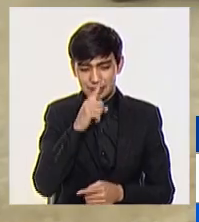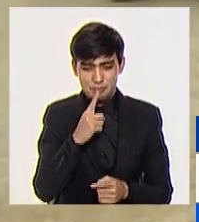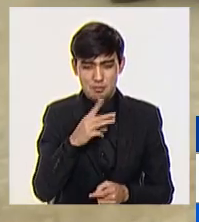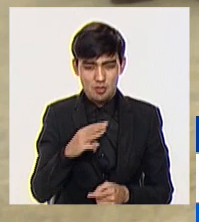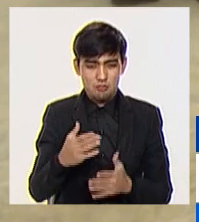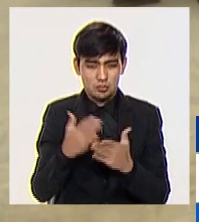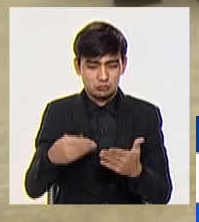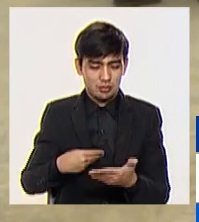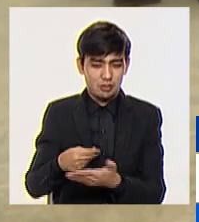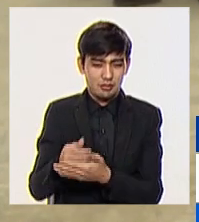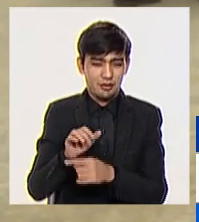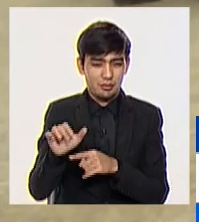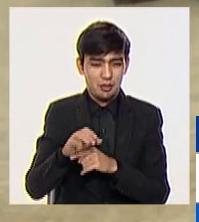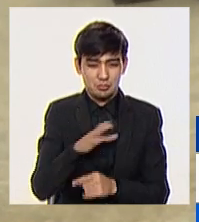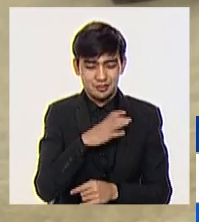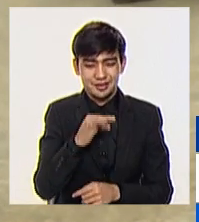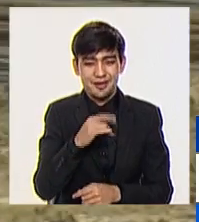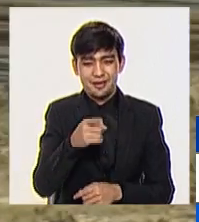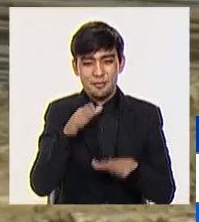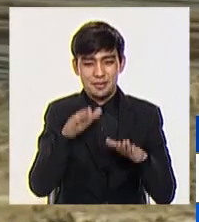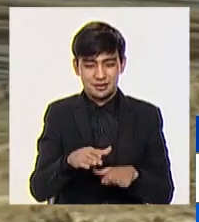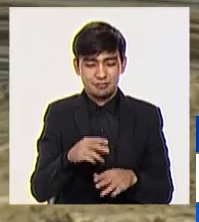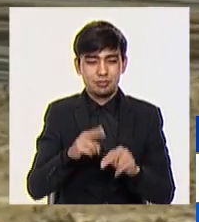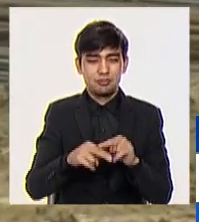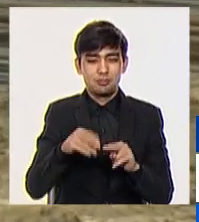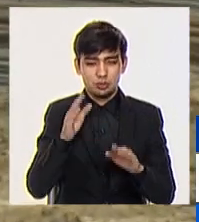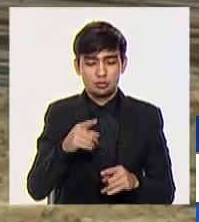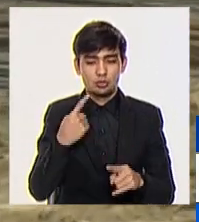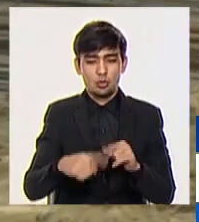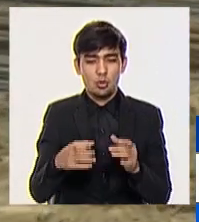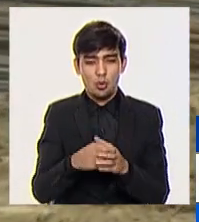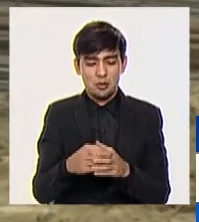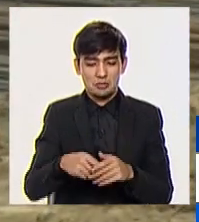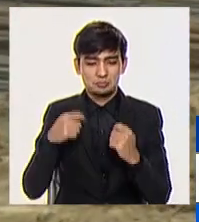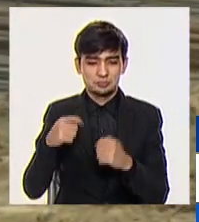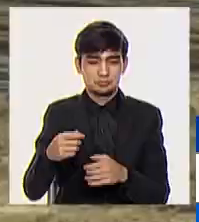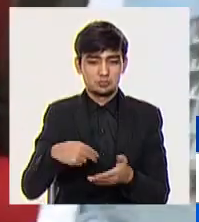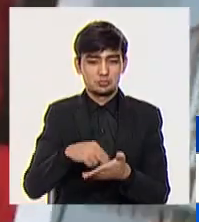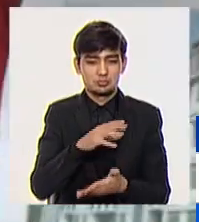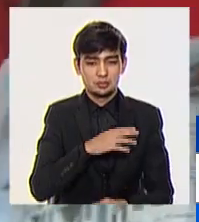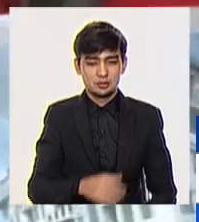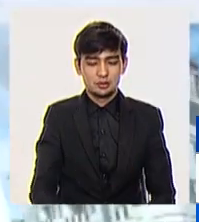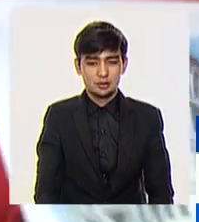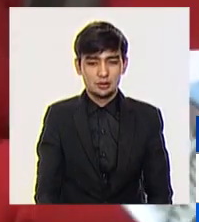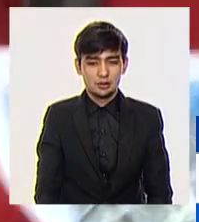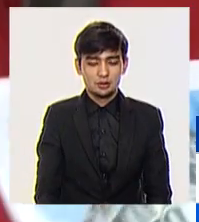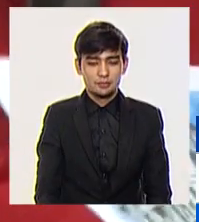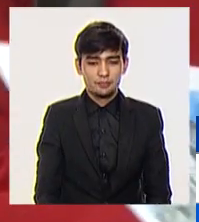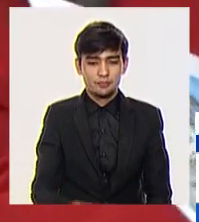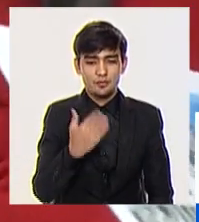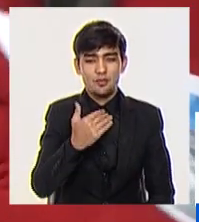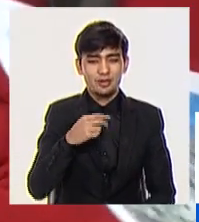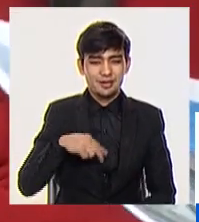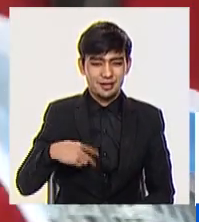ақша салып тұрған. Ал қазір сол тұрғын үй кешені салынады деген жер өзге компанияға сатылып кетіпті. Бұның